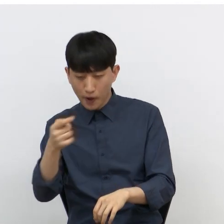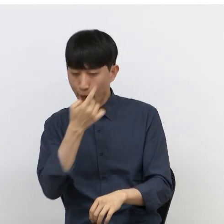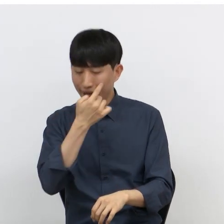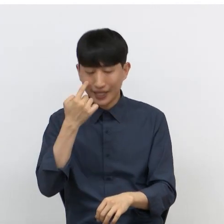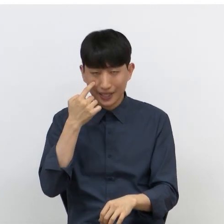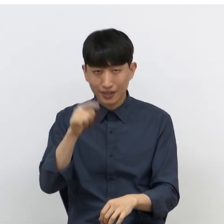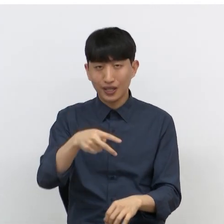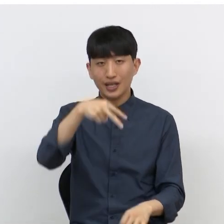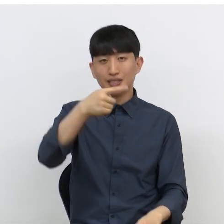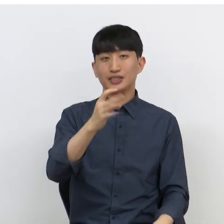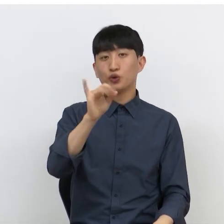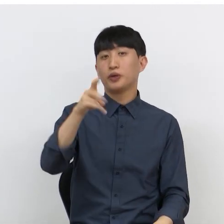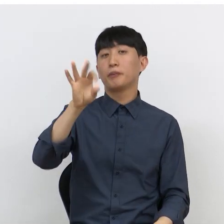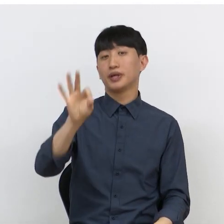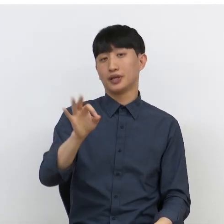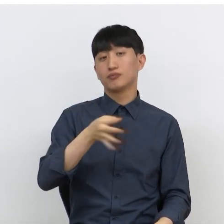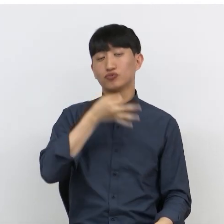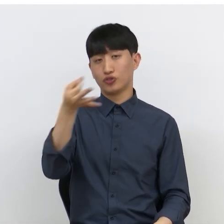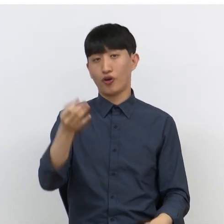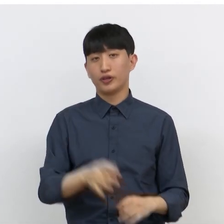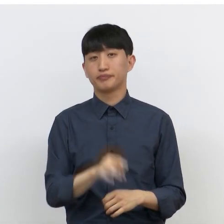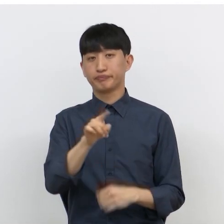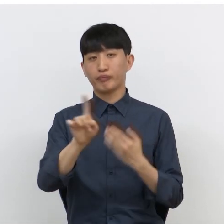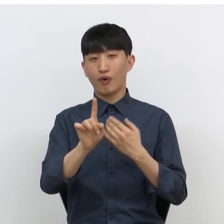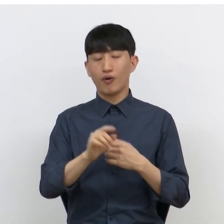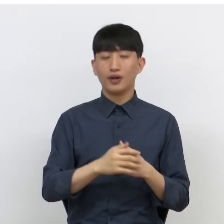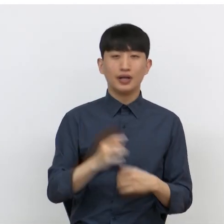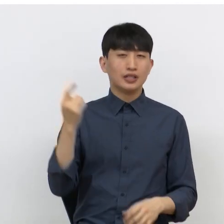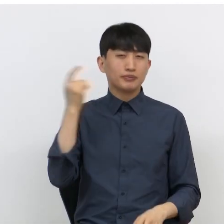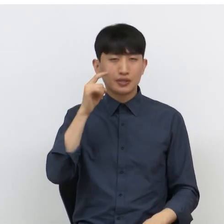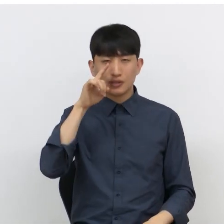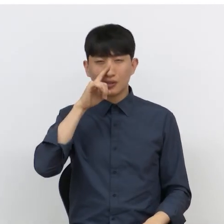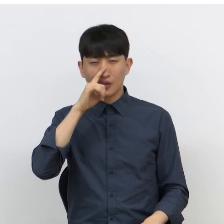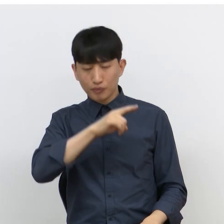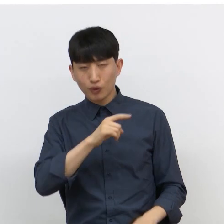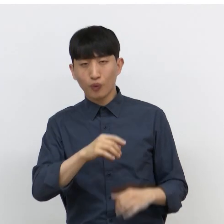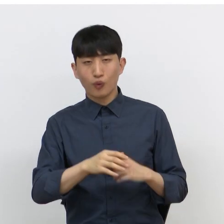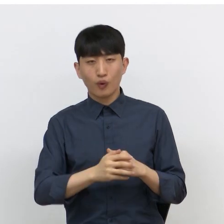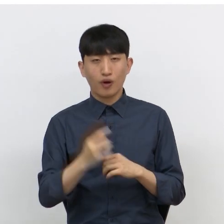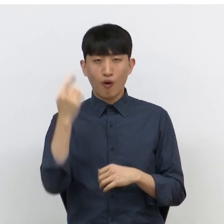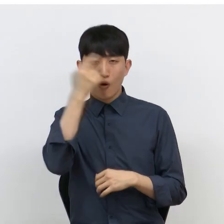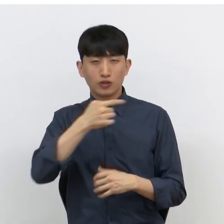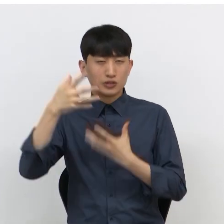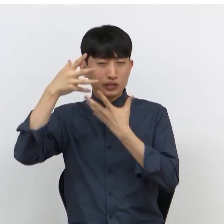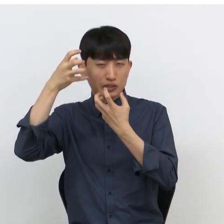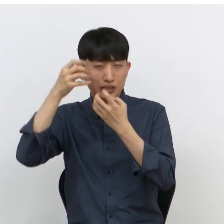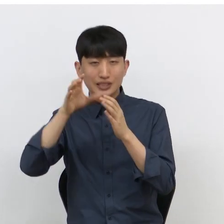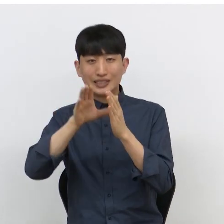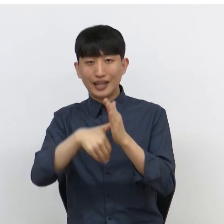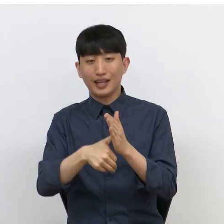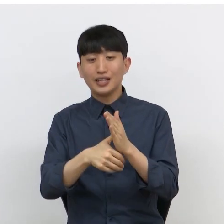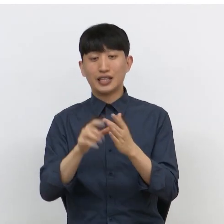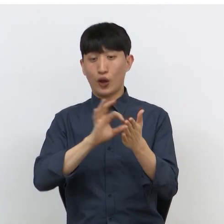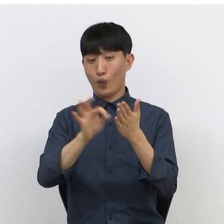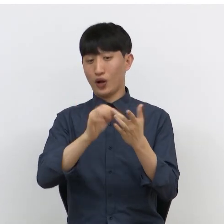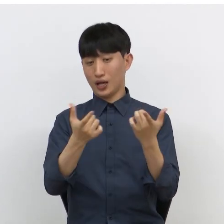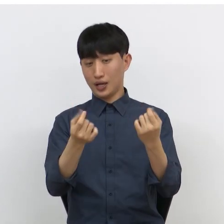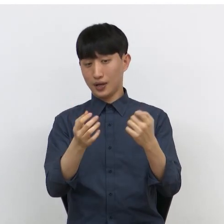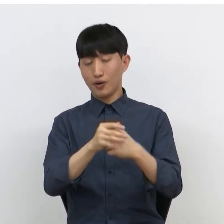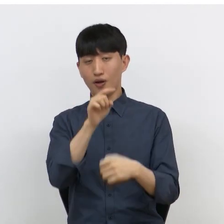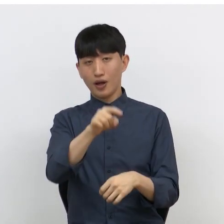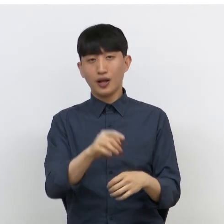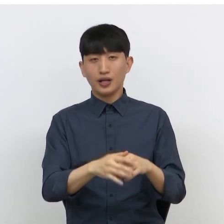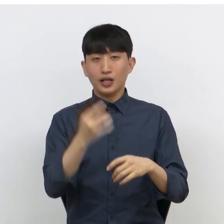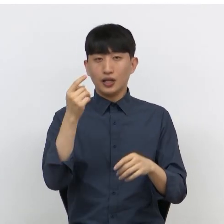이것은 음질에 문제가 있거나 안면신경 자극이 이루어질 때 주로 스위핑 기능을 사용을 하게 되죠. 이 목적은 음질을